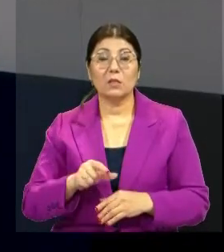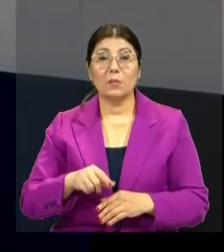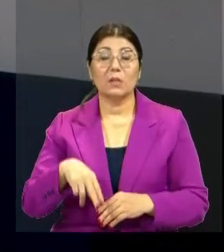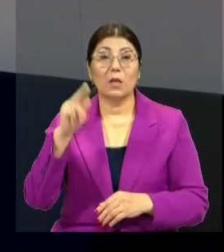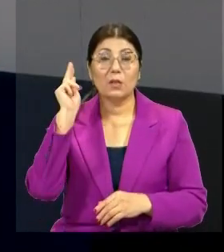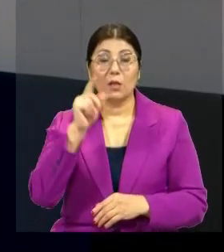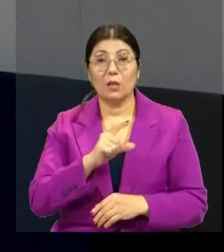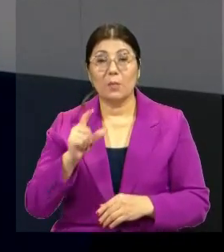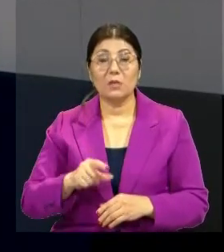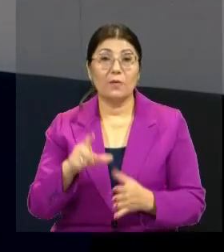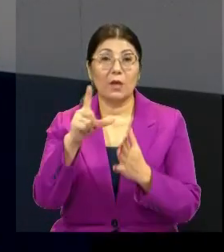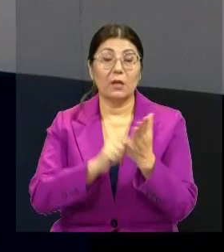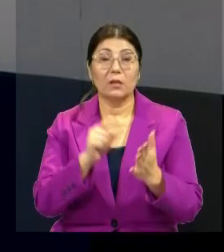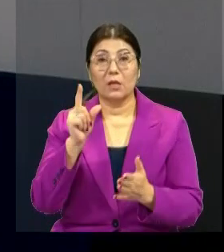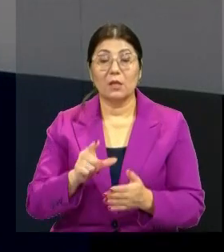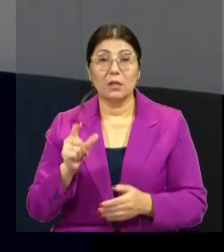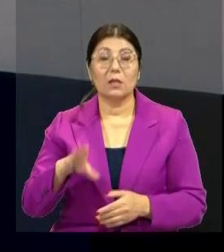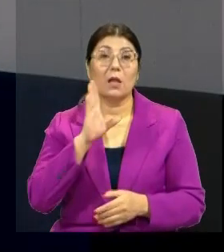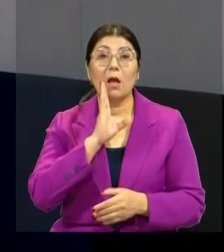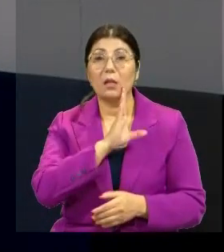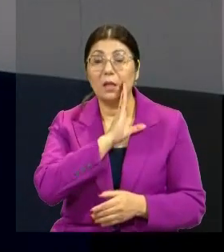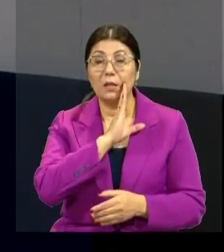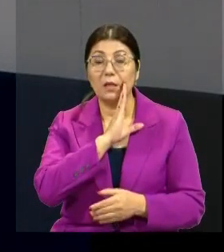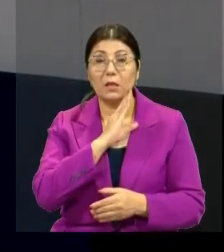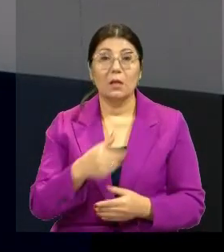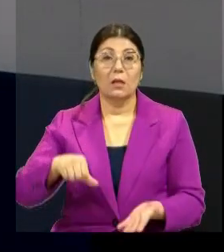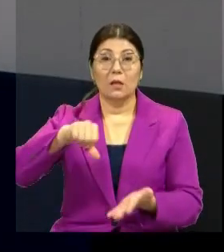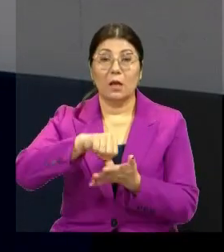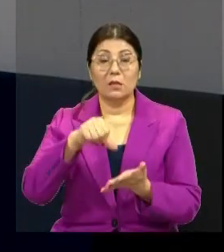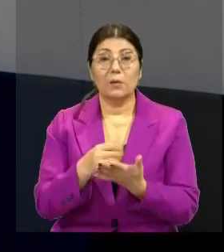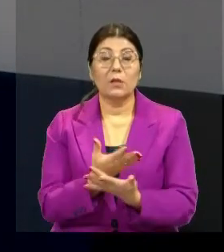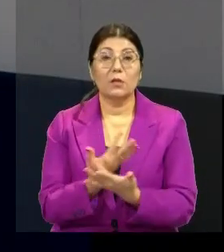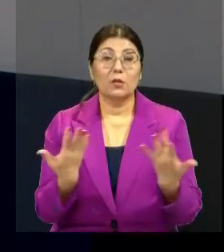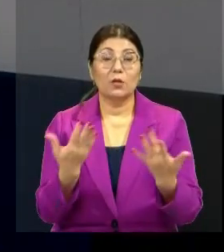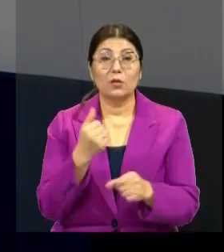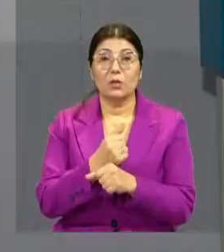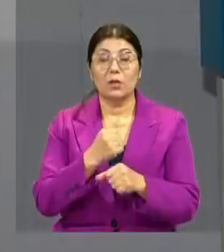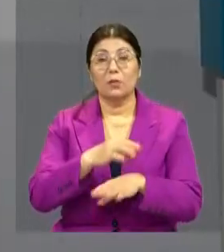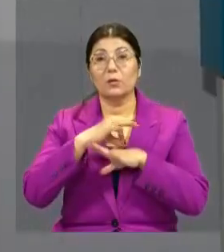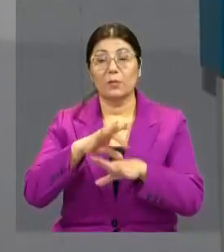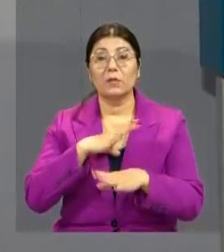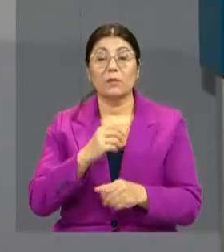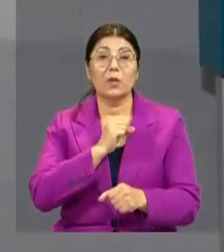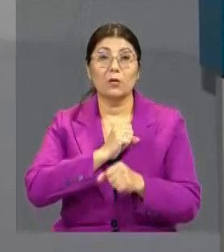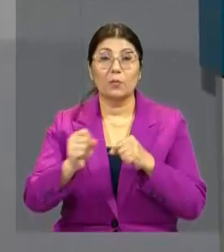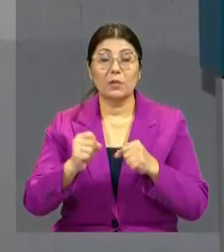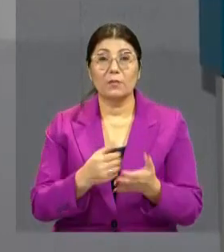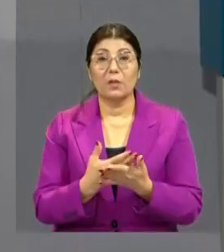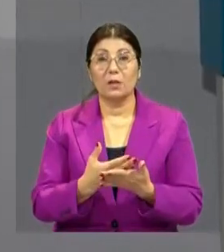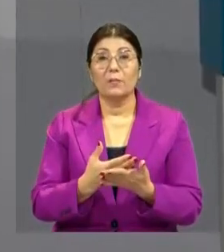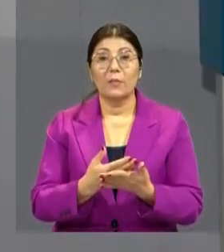оқушыларды, ардагерлер, аналар кеңестерін тартып, түрлі шаралар өткізіп жатырмыз. Зорлық зомбылыққа